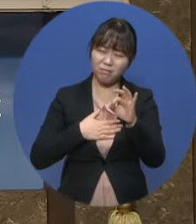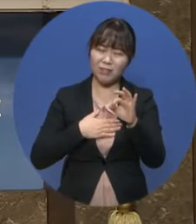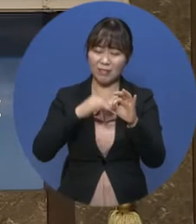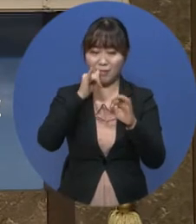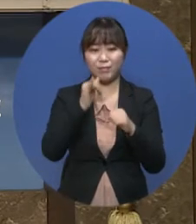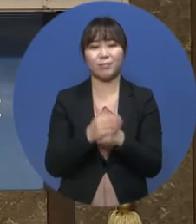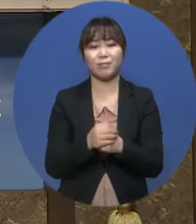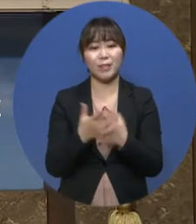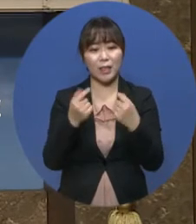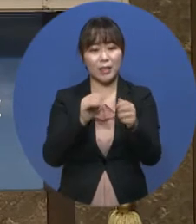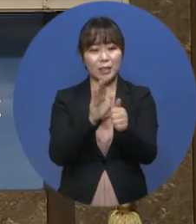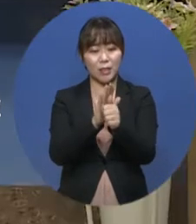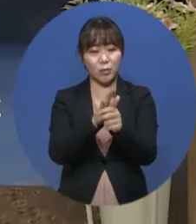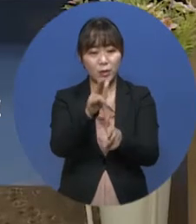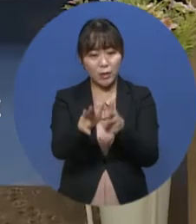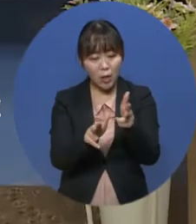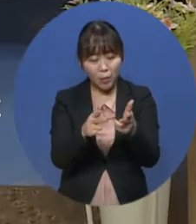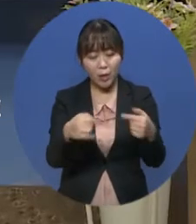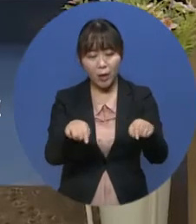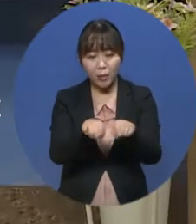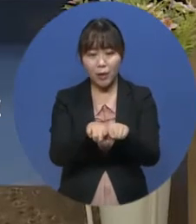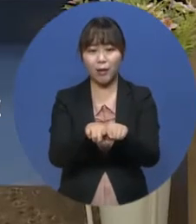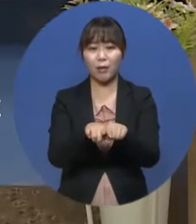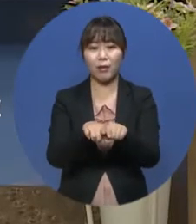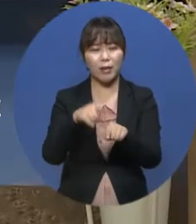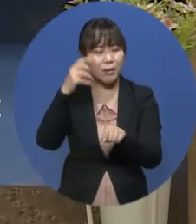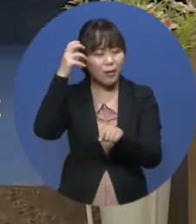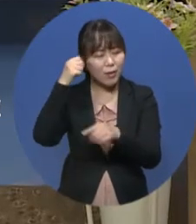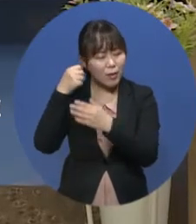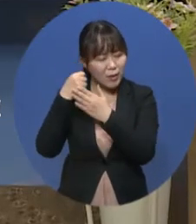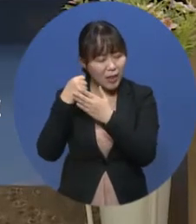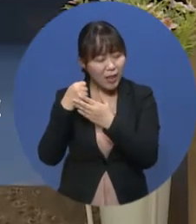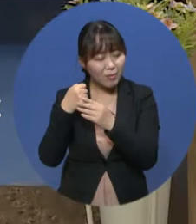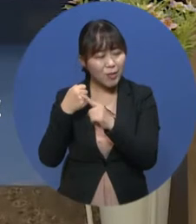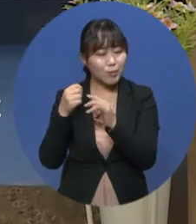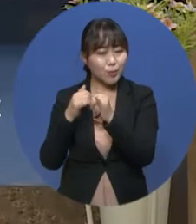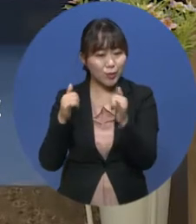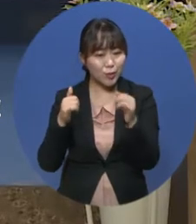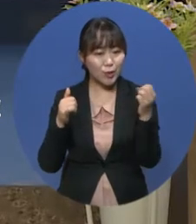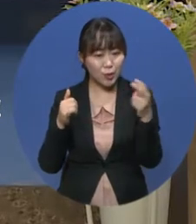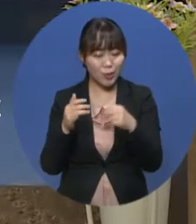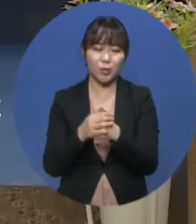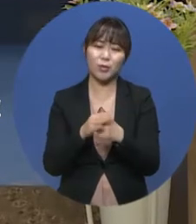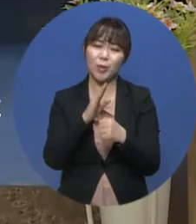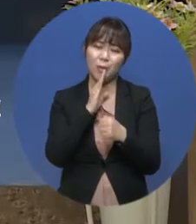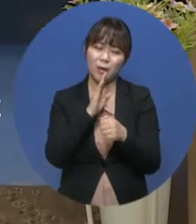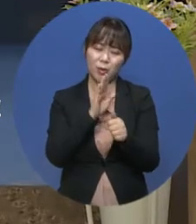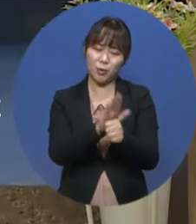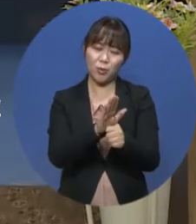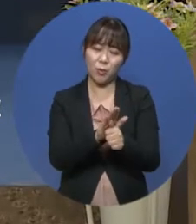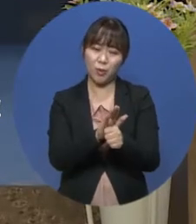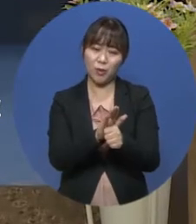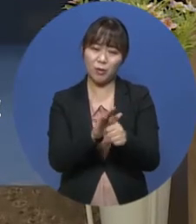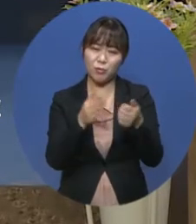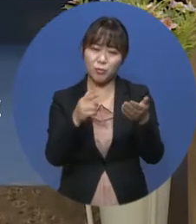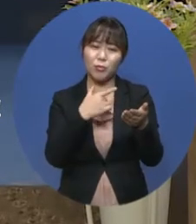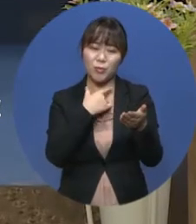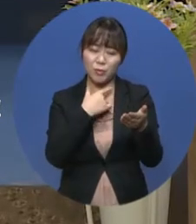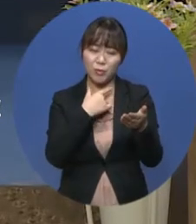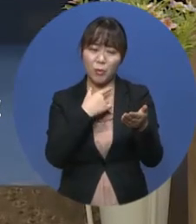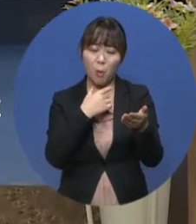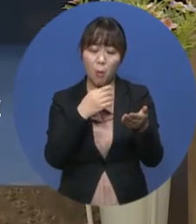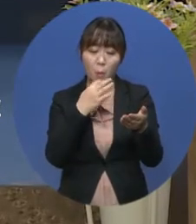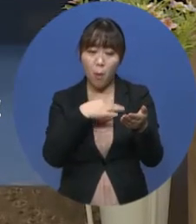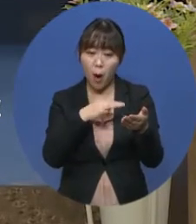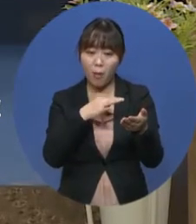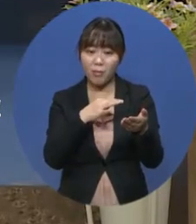네 이제 이런 지원 사업을 하시면서 좀 기억에 남는 분이 라든지 좀 굉장히 제도와 주고도 더